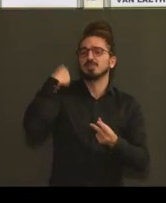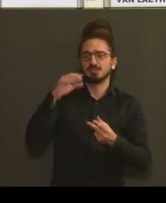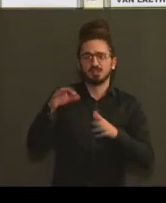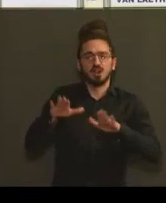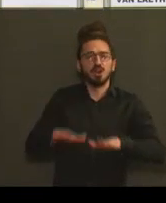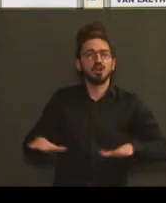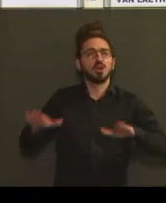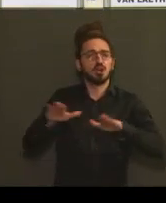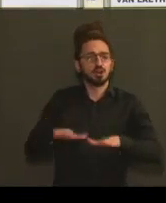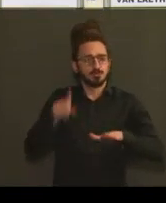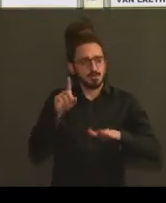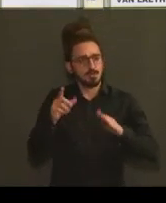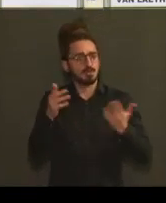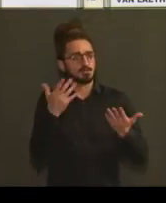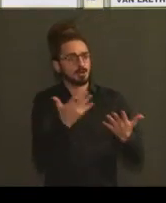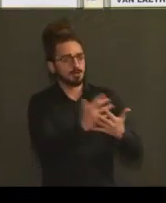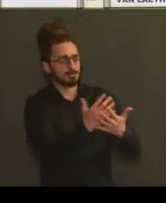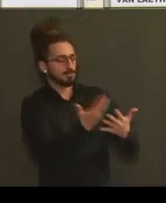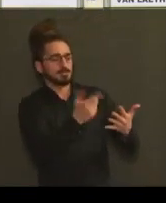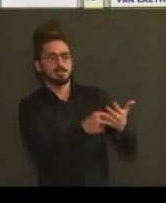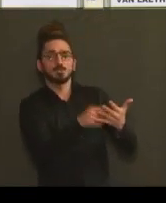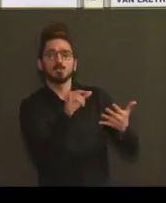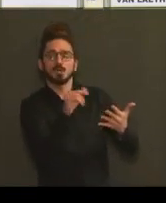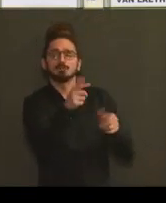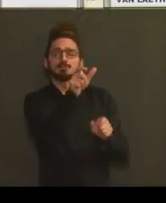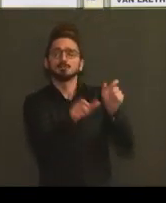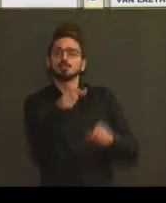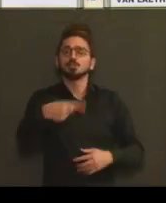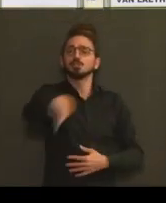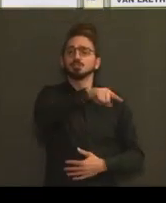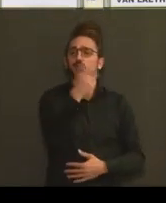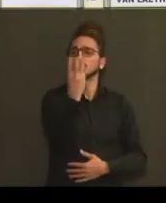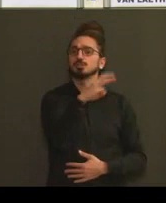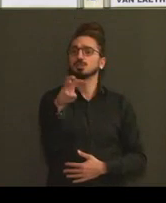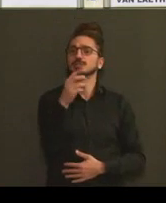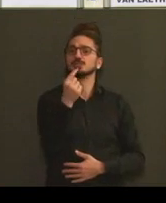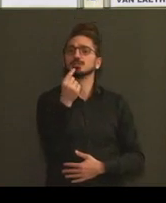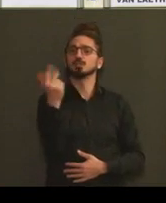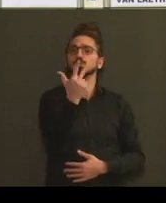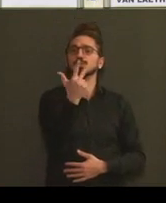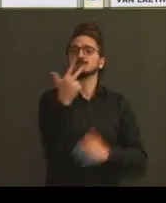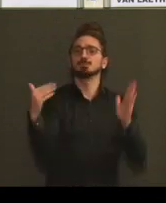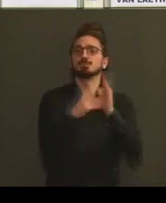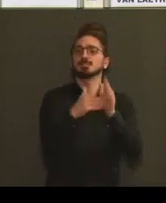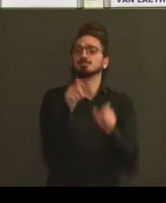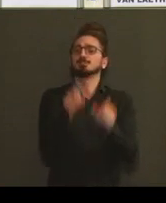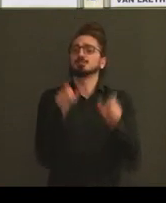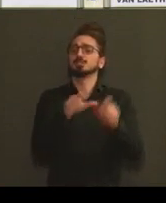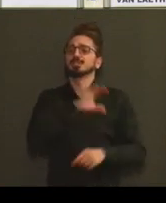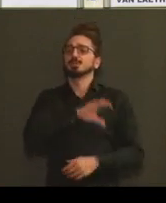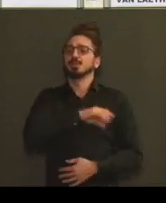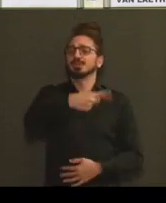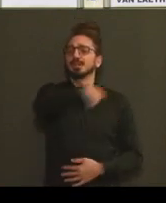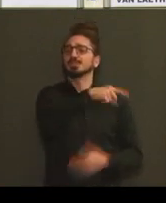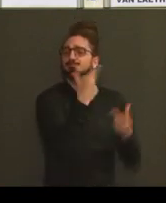eu 378 000 patients qui ont été plutôt citoyens, pas patients, qui ont été vaccinés dans notre pays par rapport